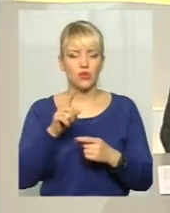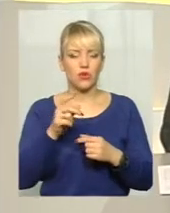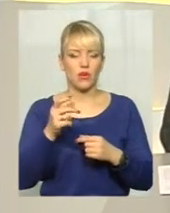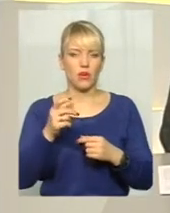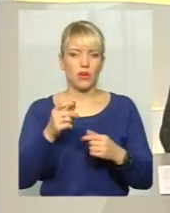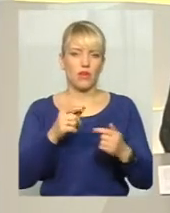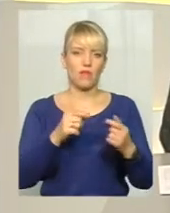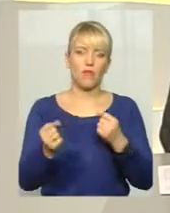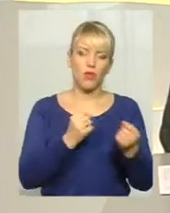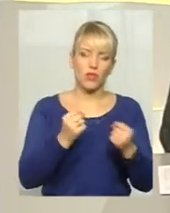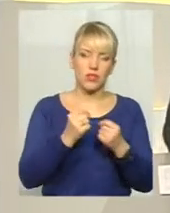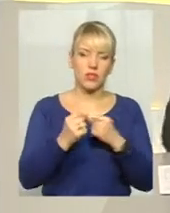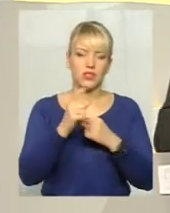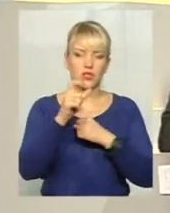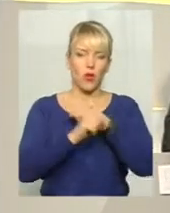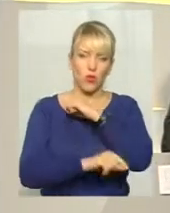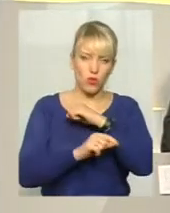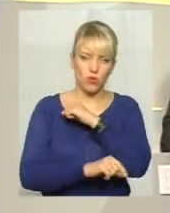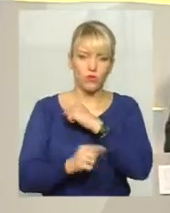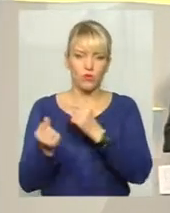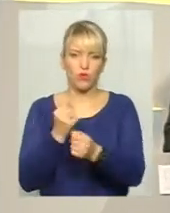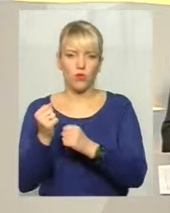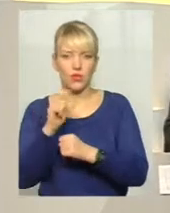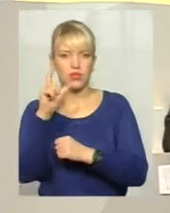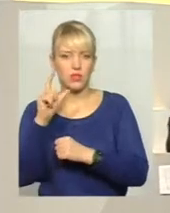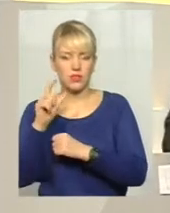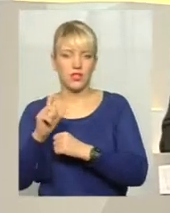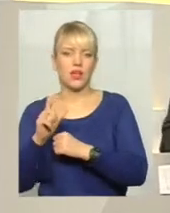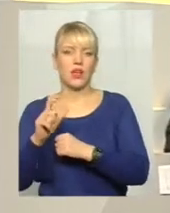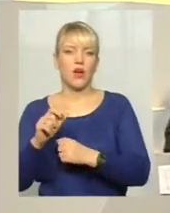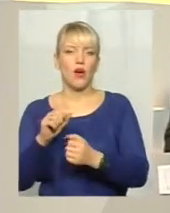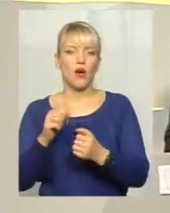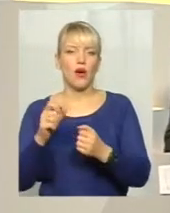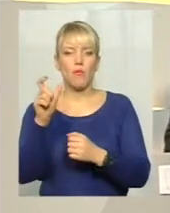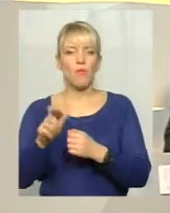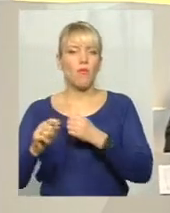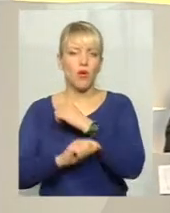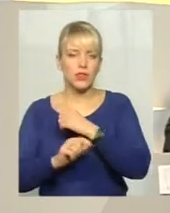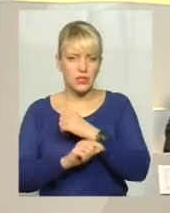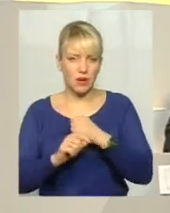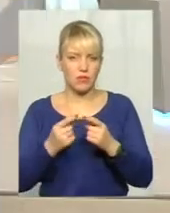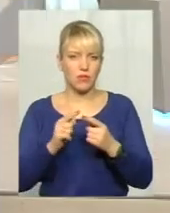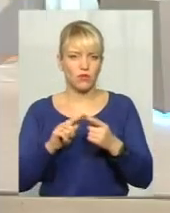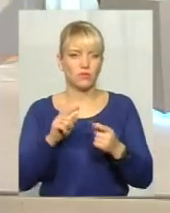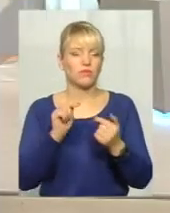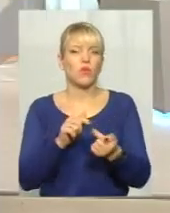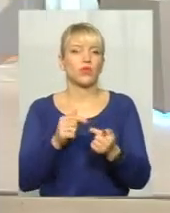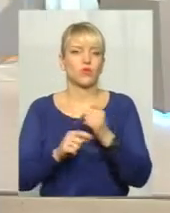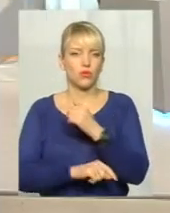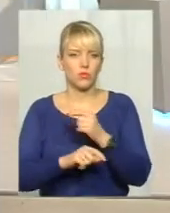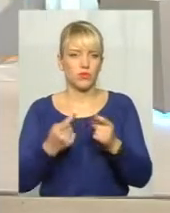на увазі? Це про ту ситуацію, яка склалася навколо Генеральної прокуратури та Національного НАБУ,